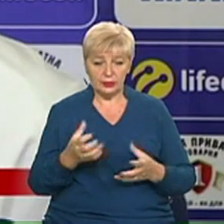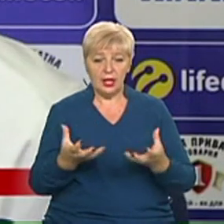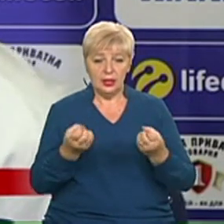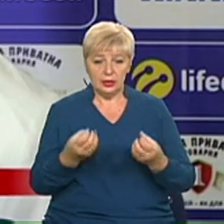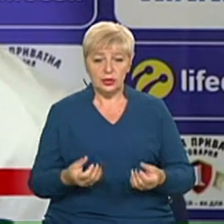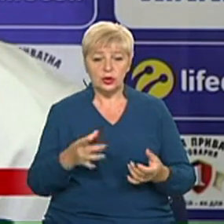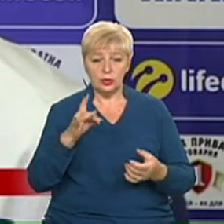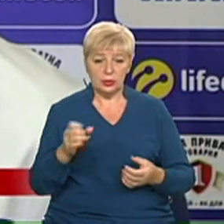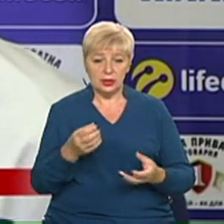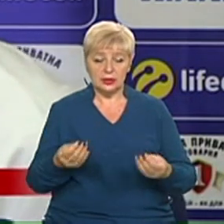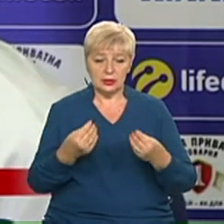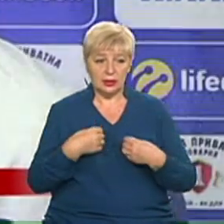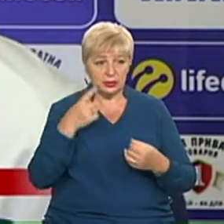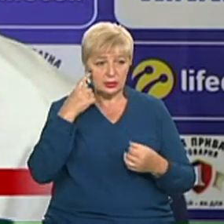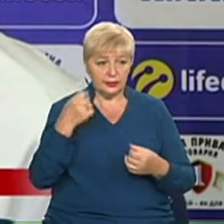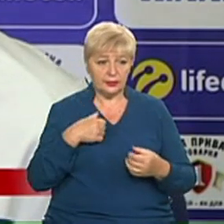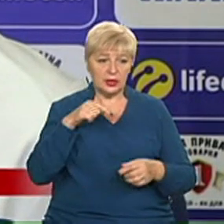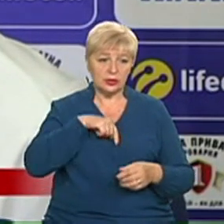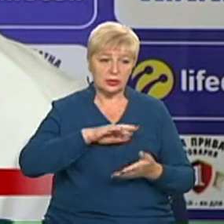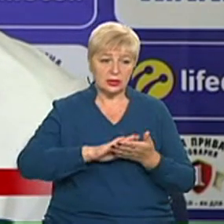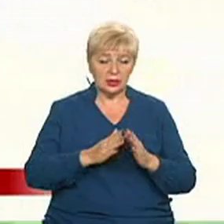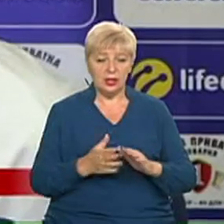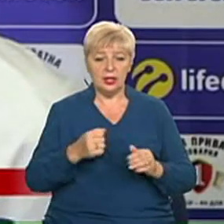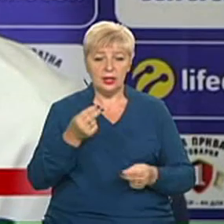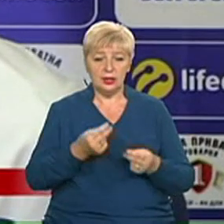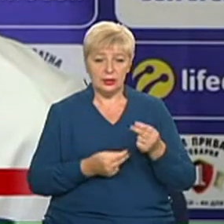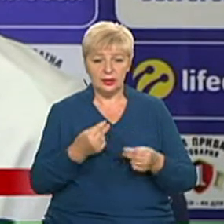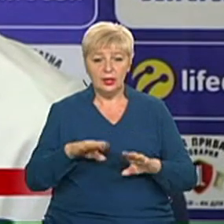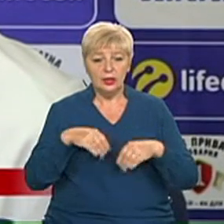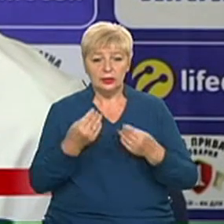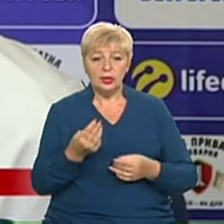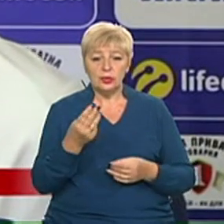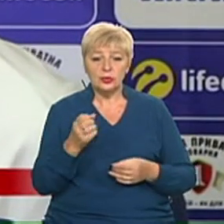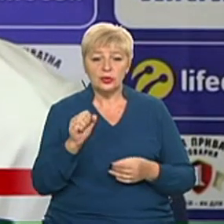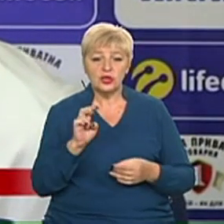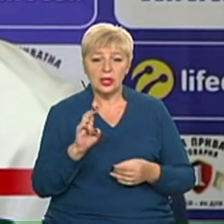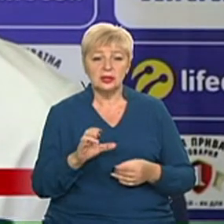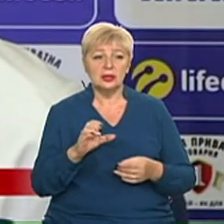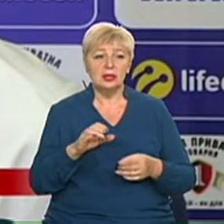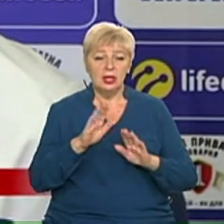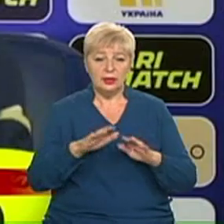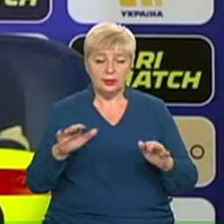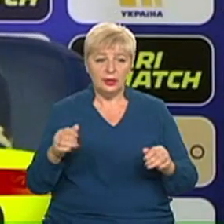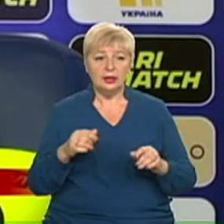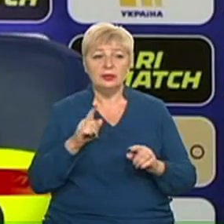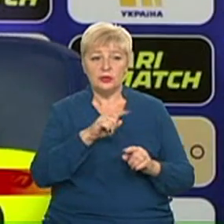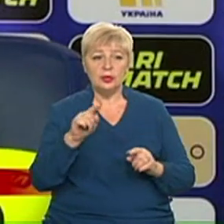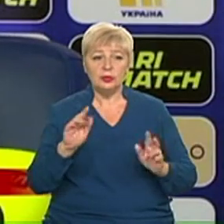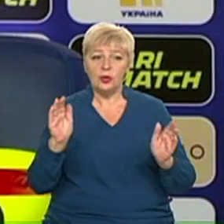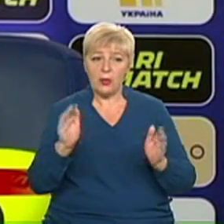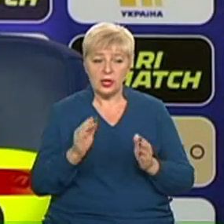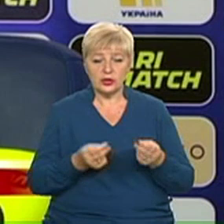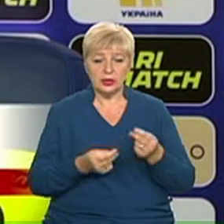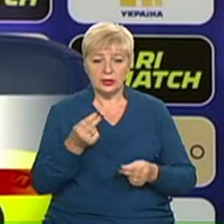даст информацию о состоянии игроков. Завтра определимся с составом. Дадим шанс обязательно ребятам, тем, которые меньше играют. Завтра я хочу